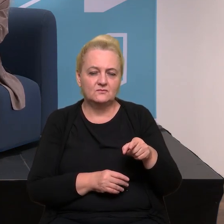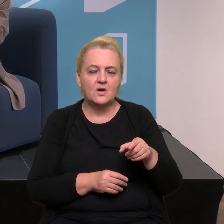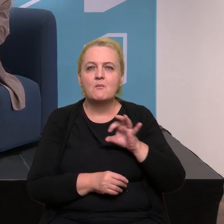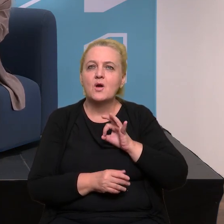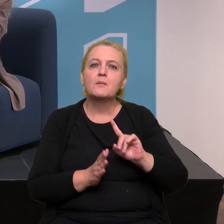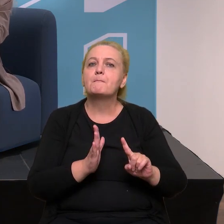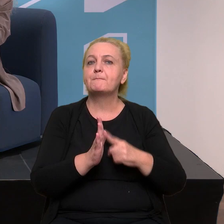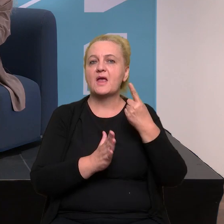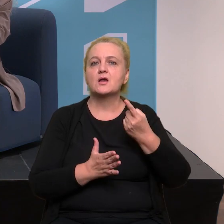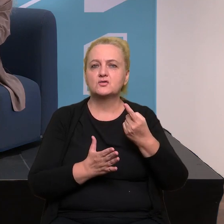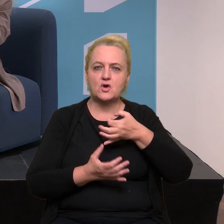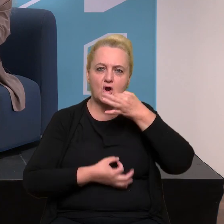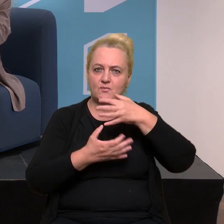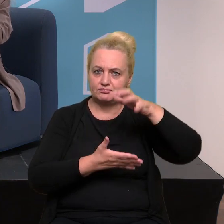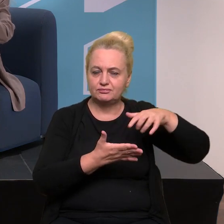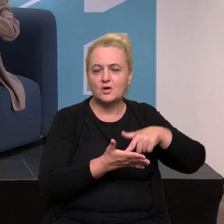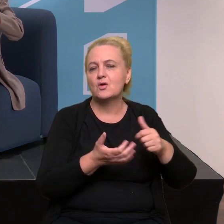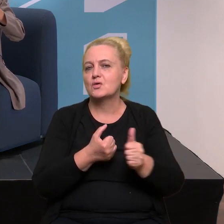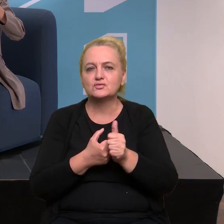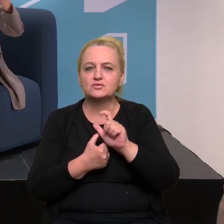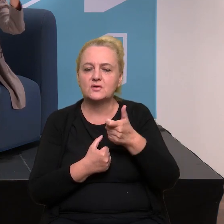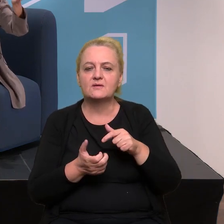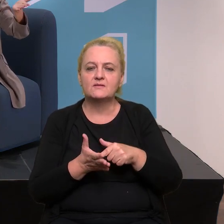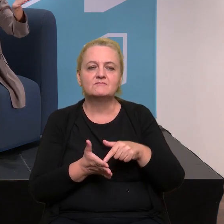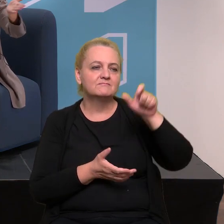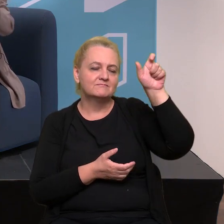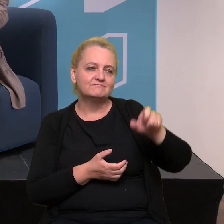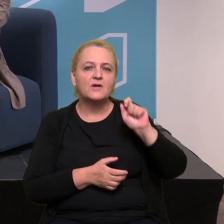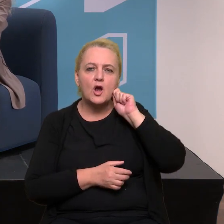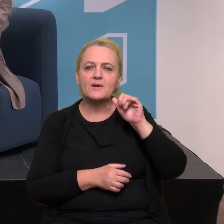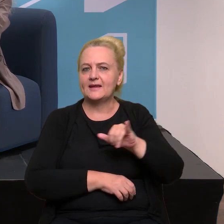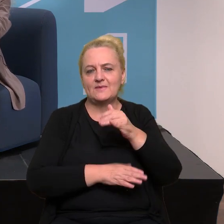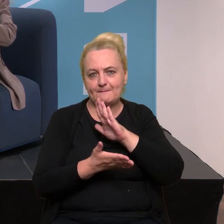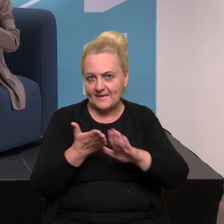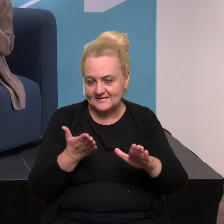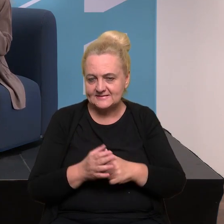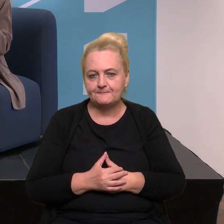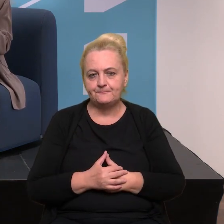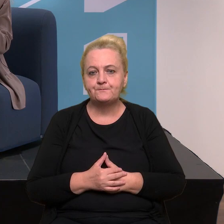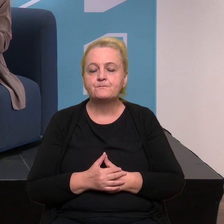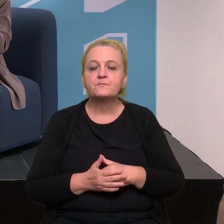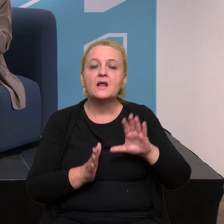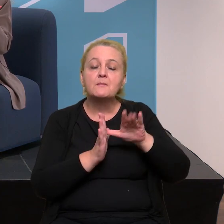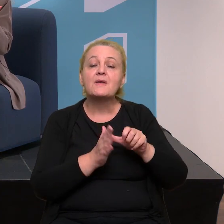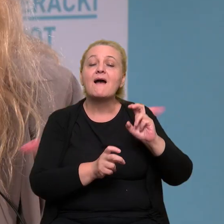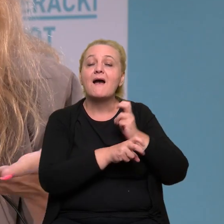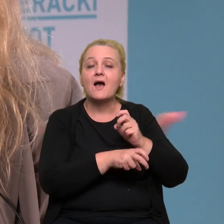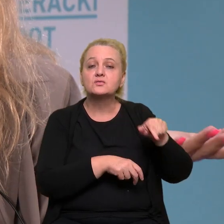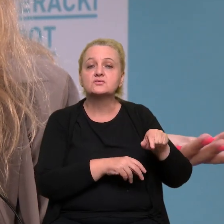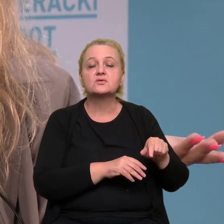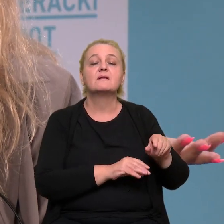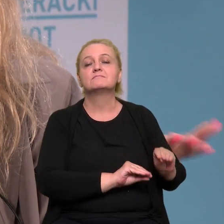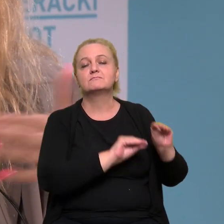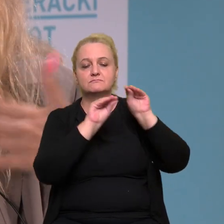w mojej pierwszej powieści chodzi o protagonistkę bez imienia, która z miasta austriackiego na wieś